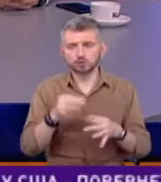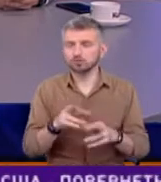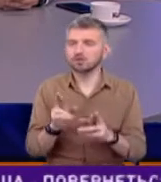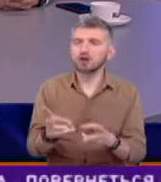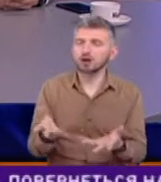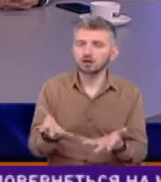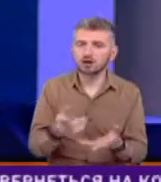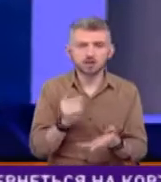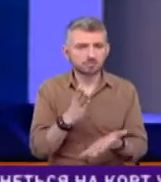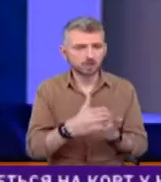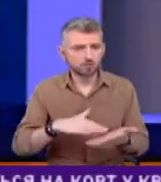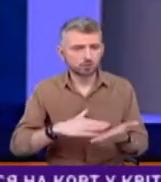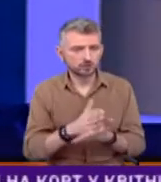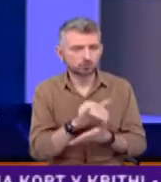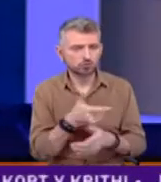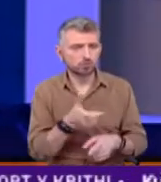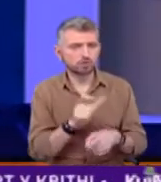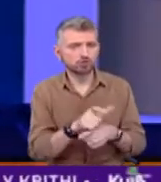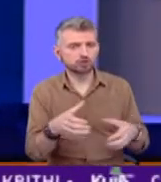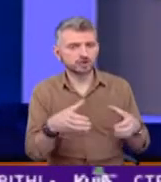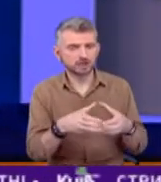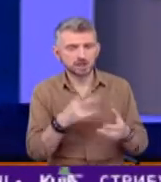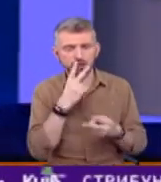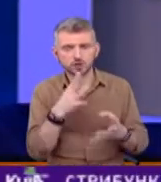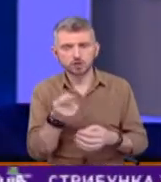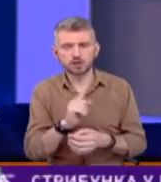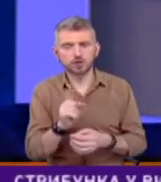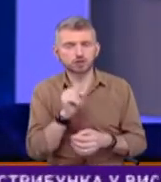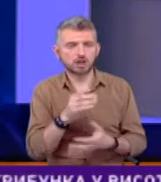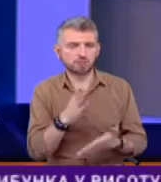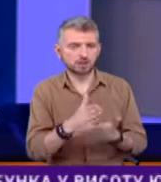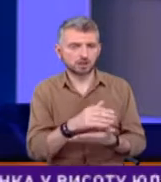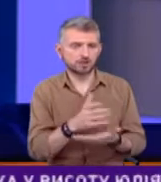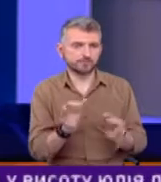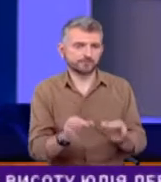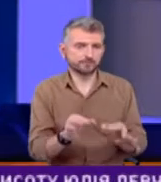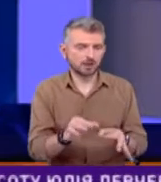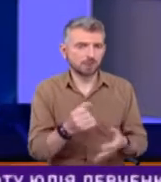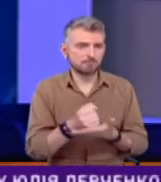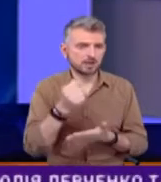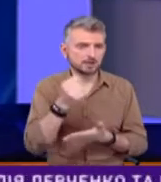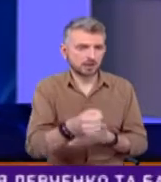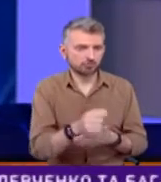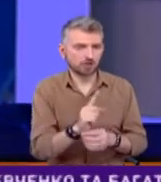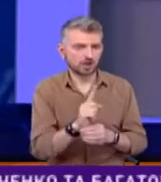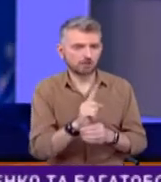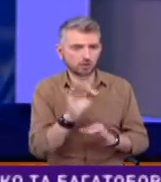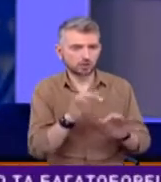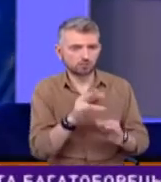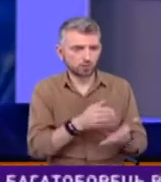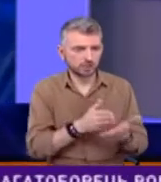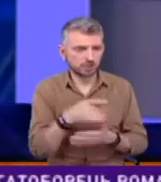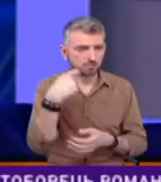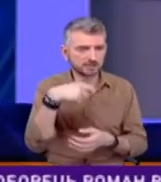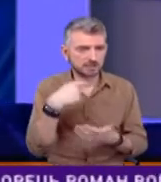там є політична в нього більшість. Незважаючи на те, що там є само собою призначення квотні по лінії